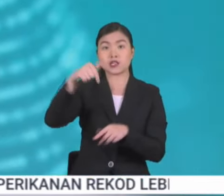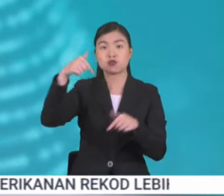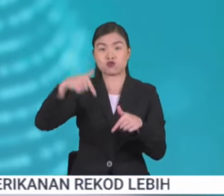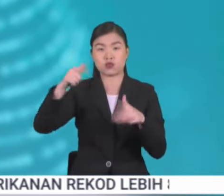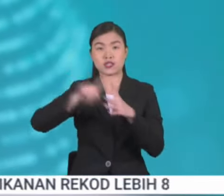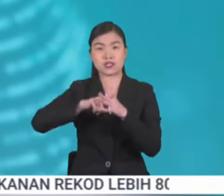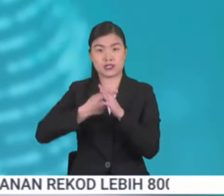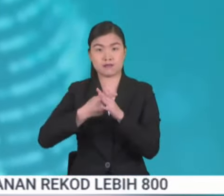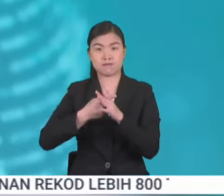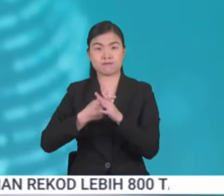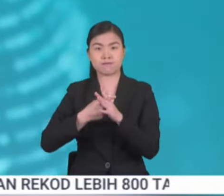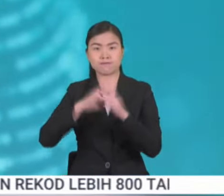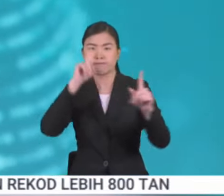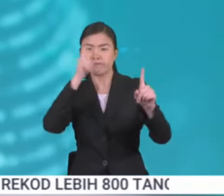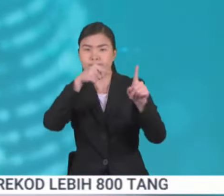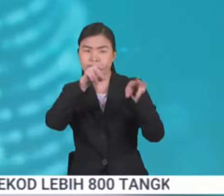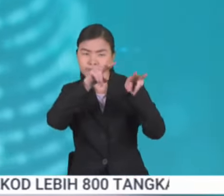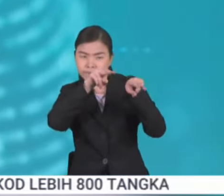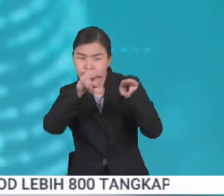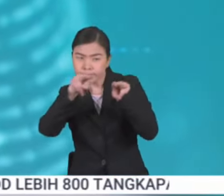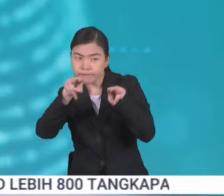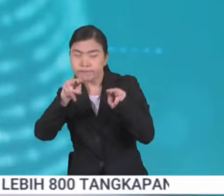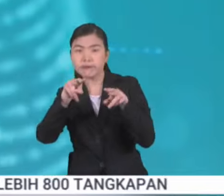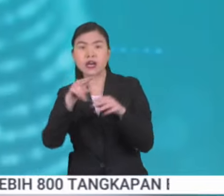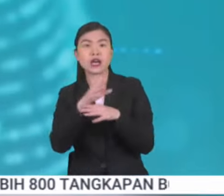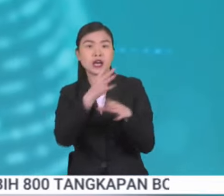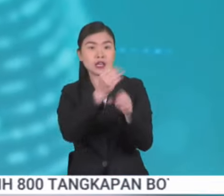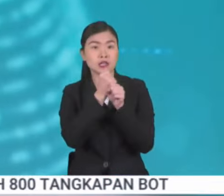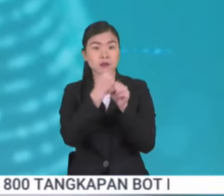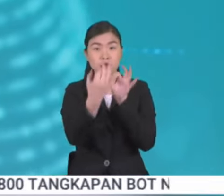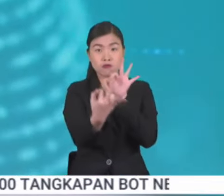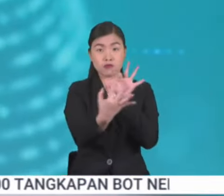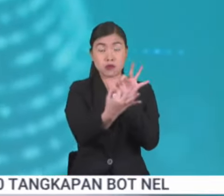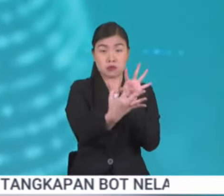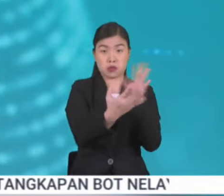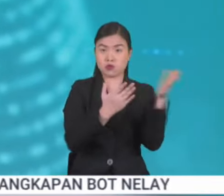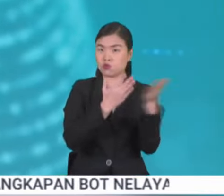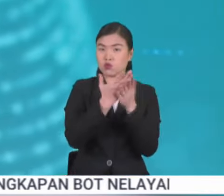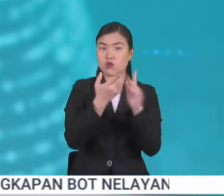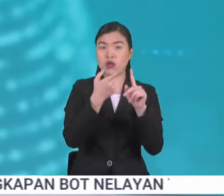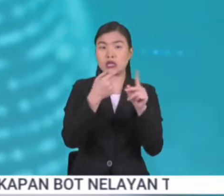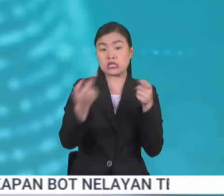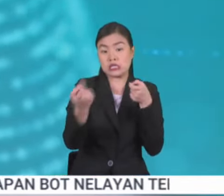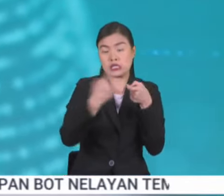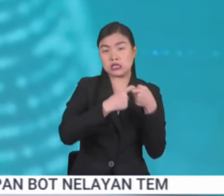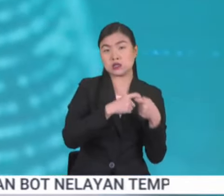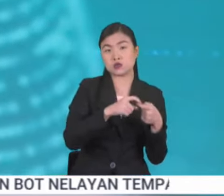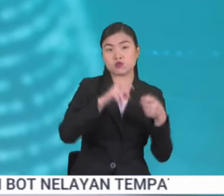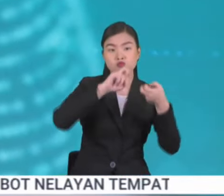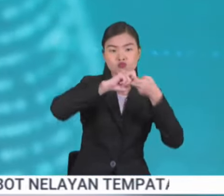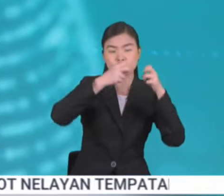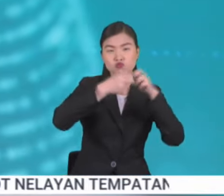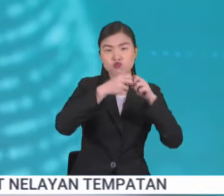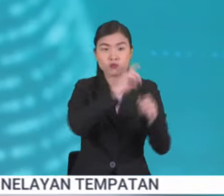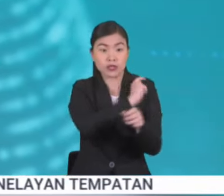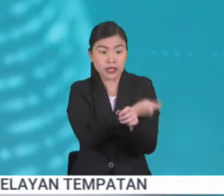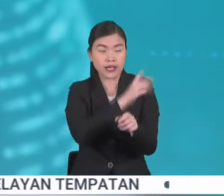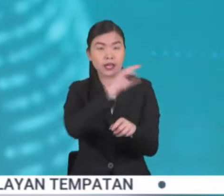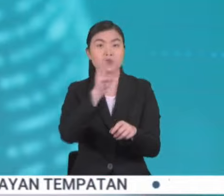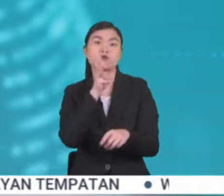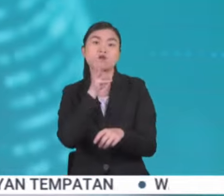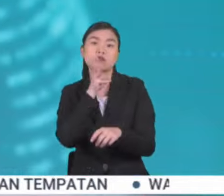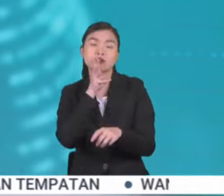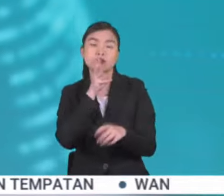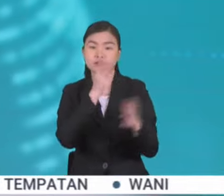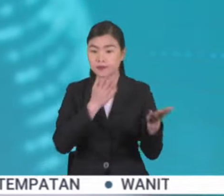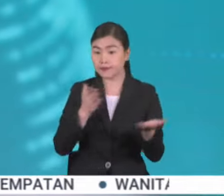Ia bertujuan meninjau dan mendapatkan maklum balas langsung mengenai isu tenaga dan air tempatan. Nurul Ashikin Abdul Halim